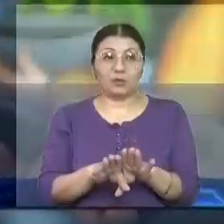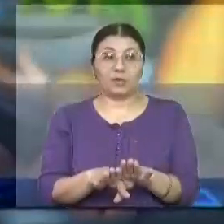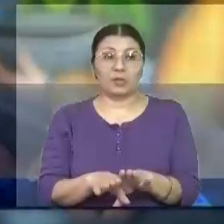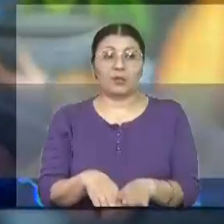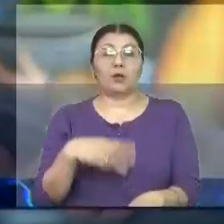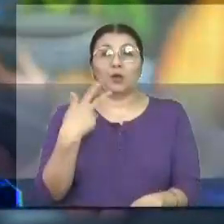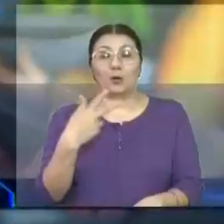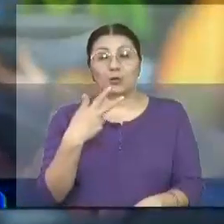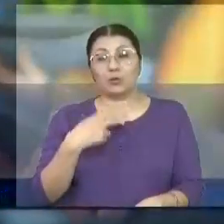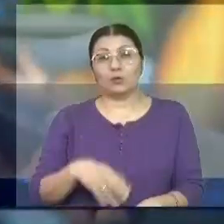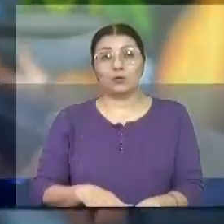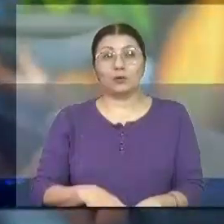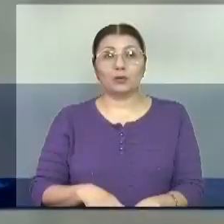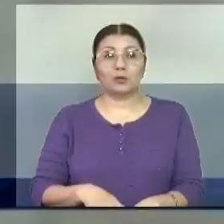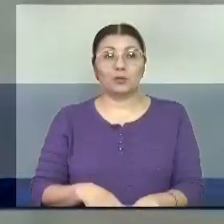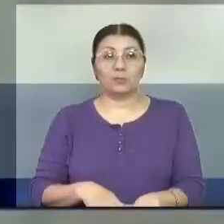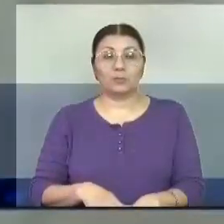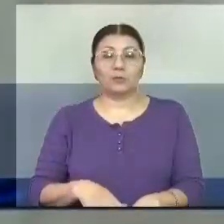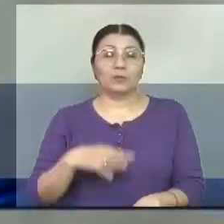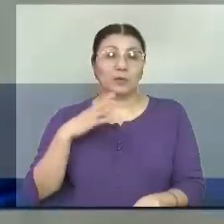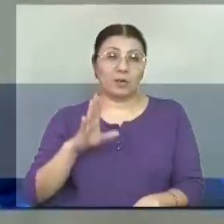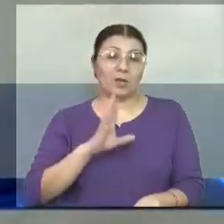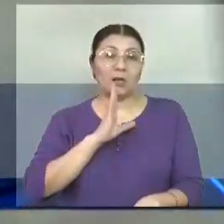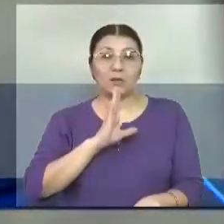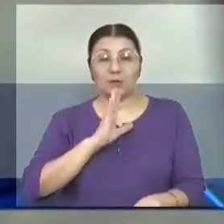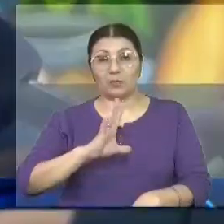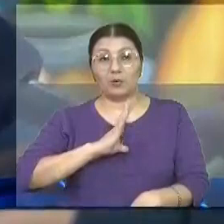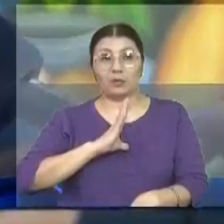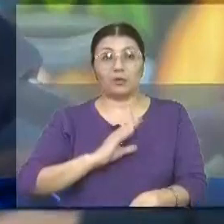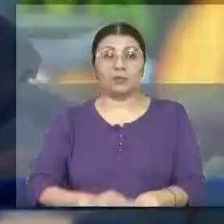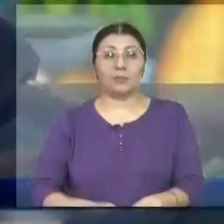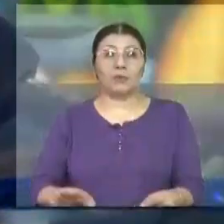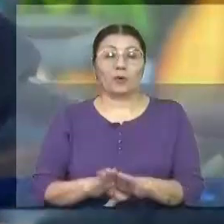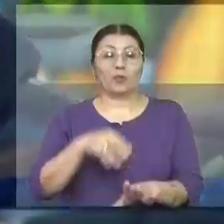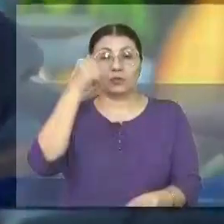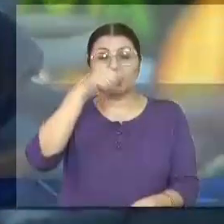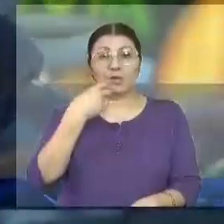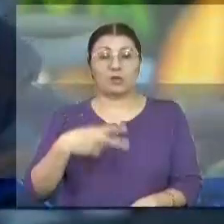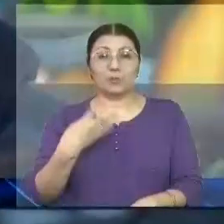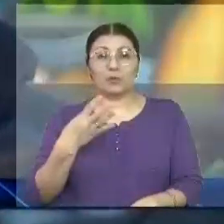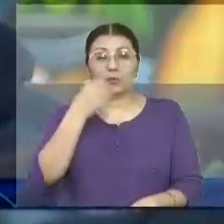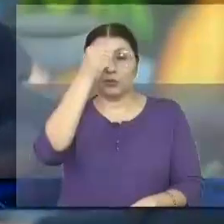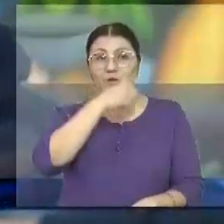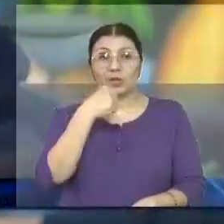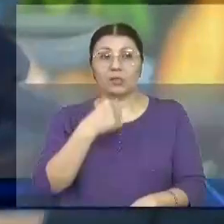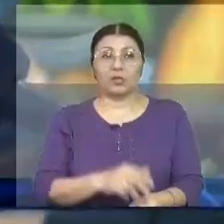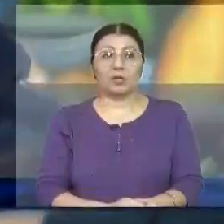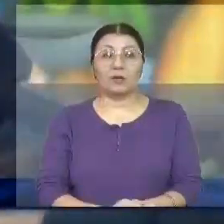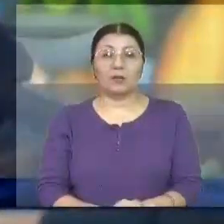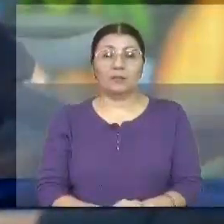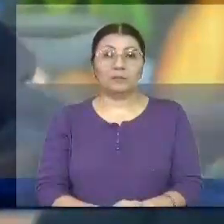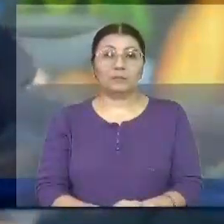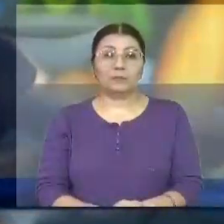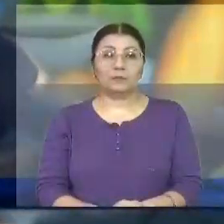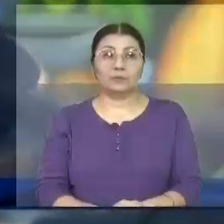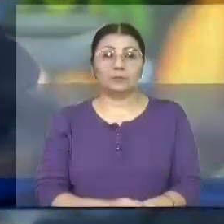да үшем келді. Ол үшем қыз бала да бар, ер бала да бар. Осы жылдың да 24 жылды жылдың